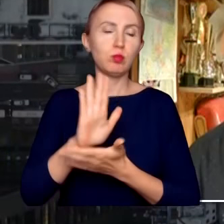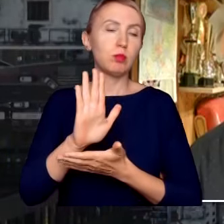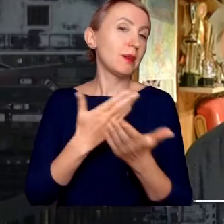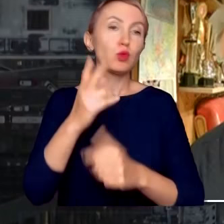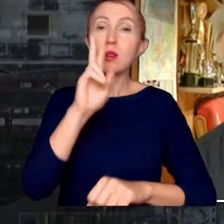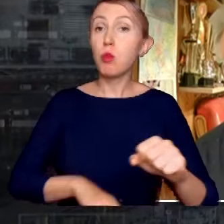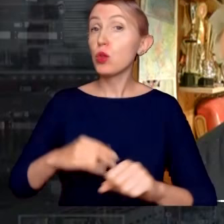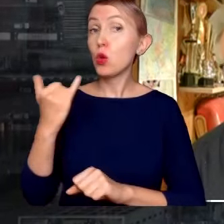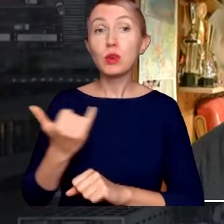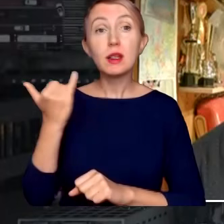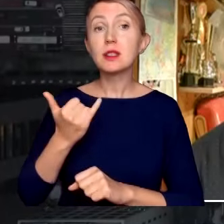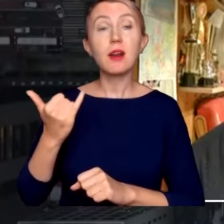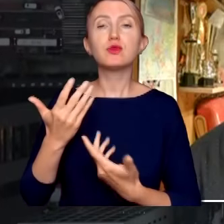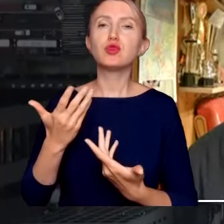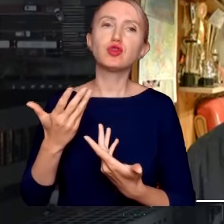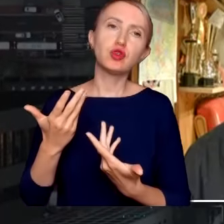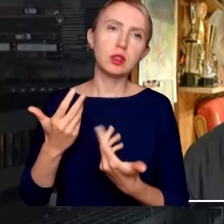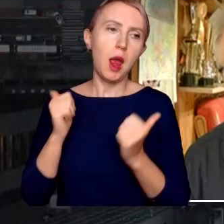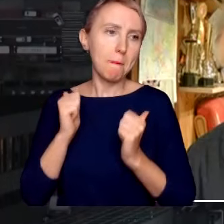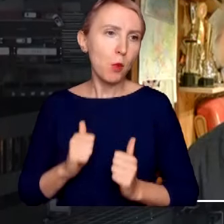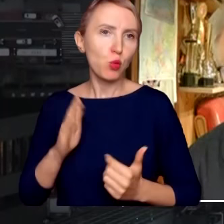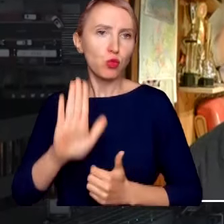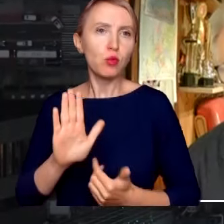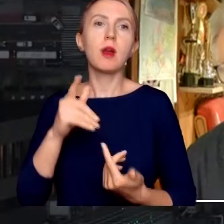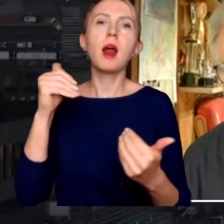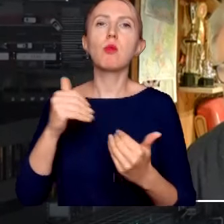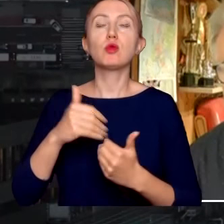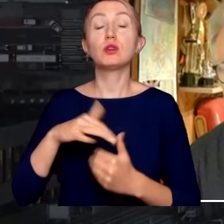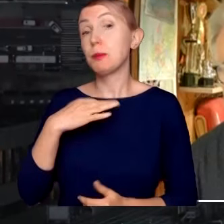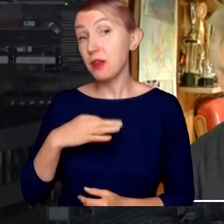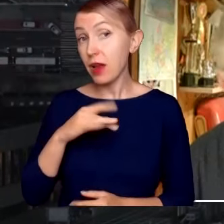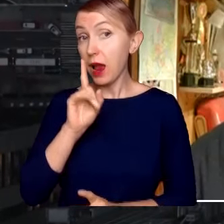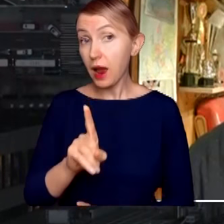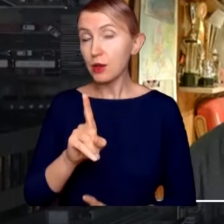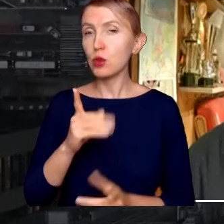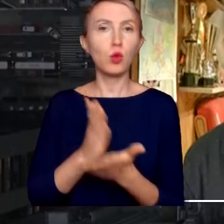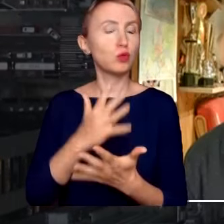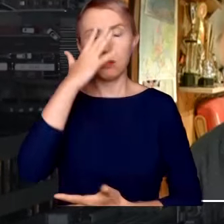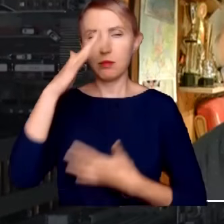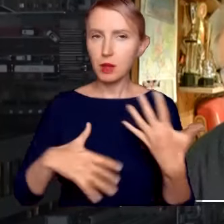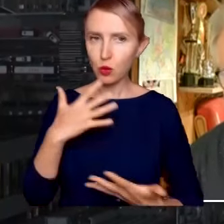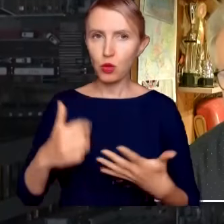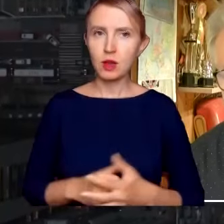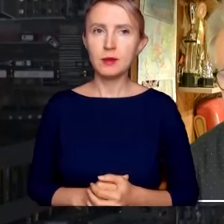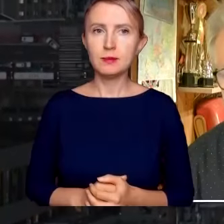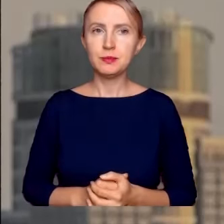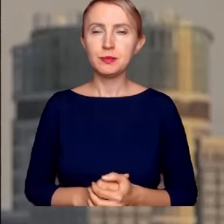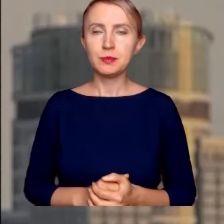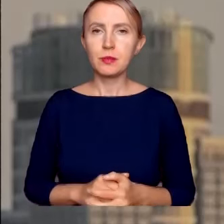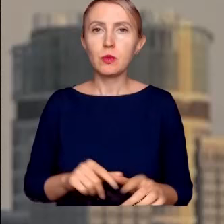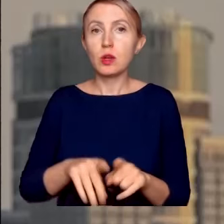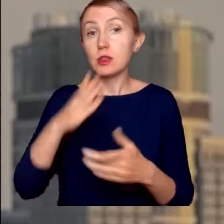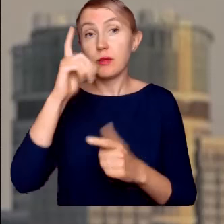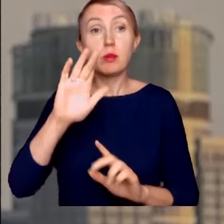Nie zawsze może jako mundurowych, ale jako ewentualnie cywilów. Natomiast to już jest patologia. No to w tym wypadku także, nie wiem, Ukraińców